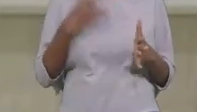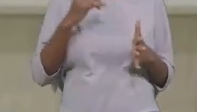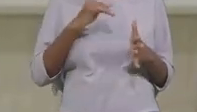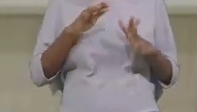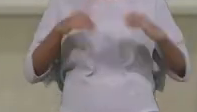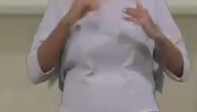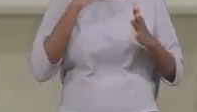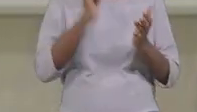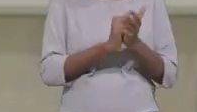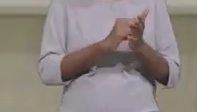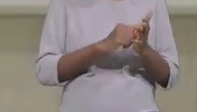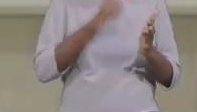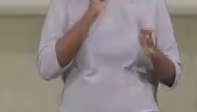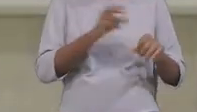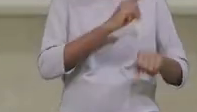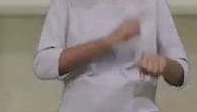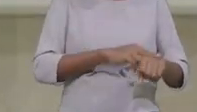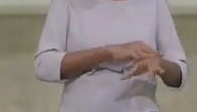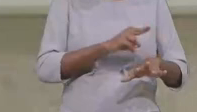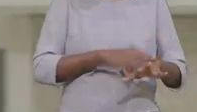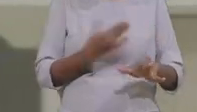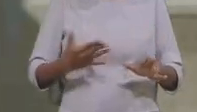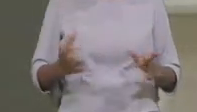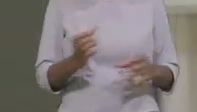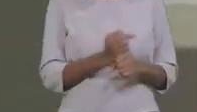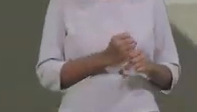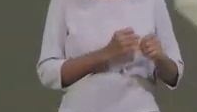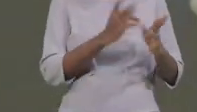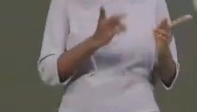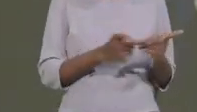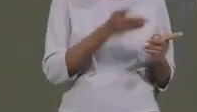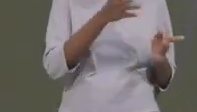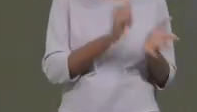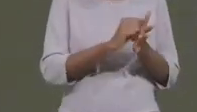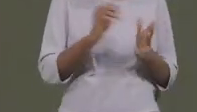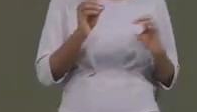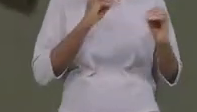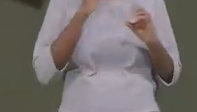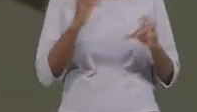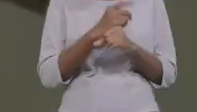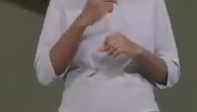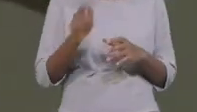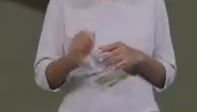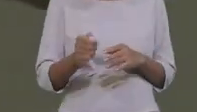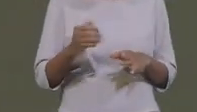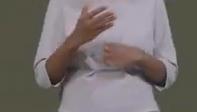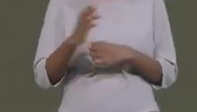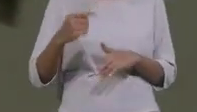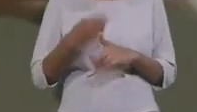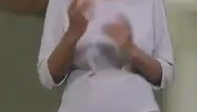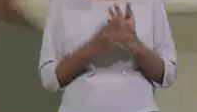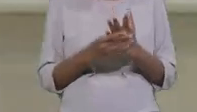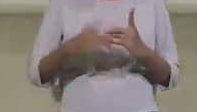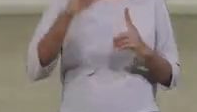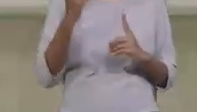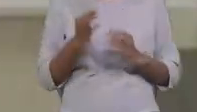prêcher. Est-ce que c'est une chose normale qui se passe? Ça ne t'enlève pas la clé. À moins que